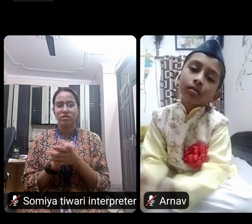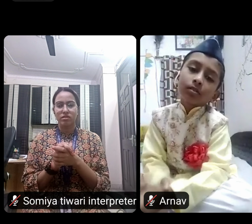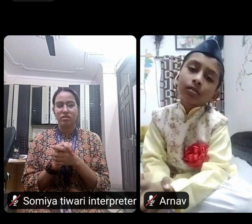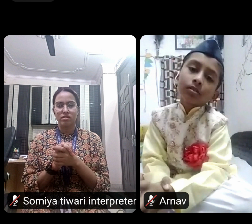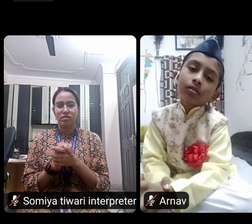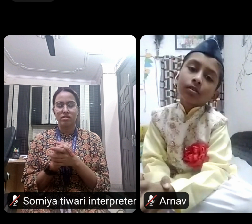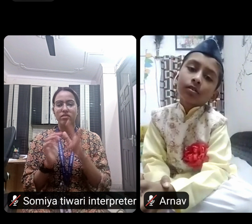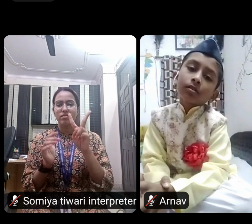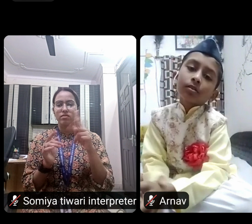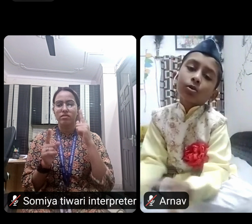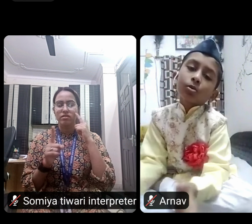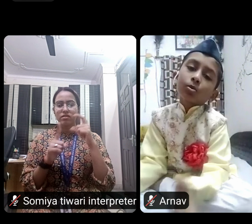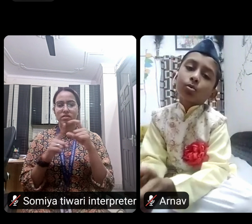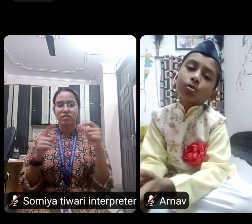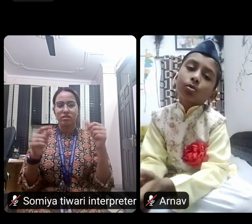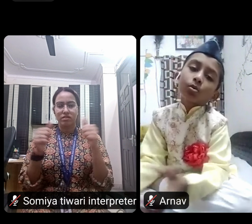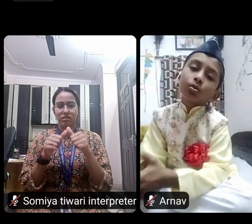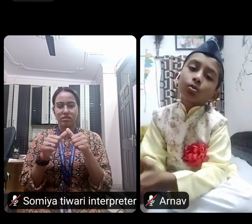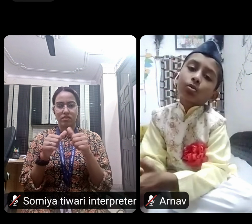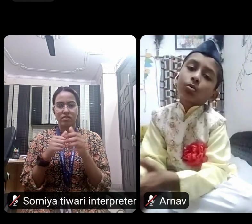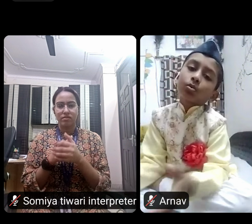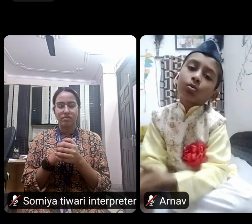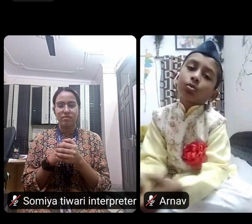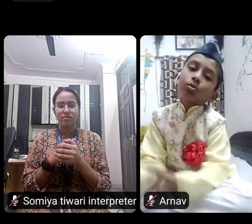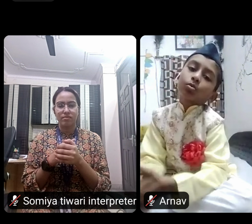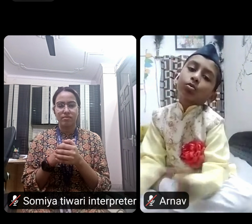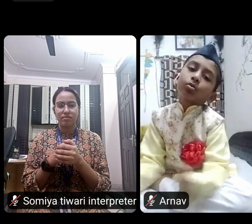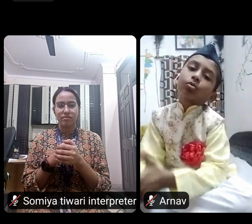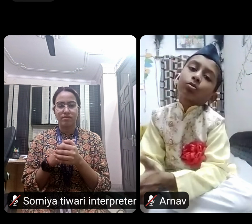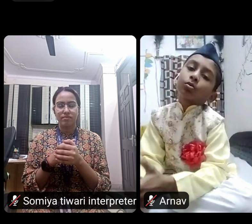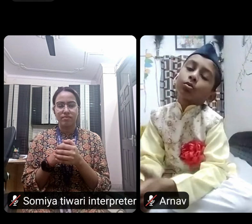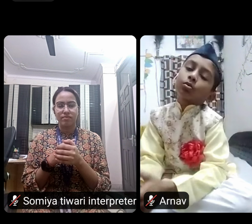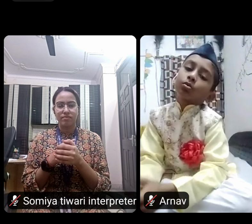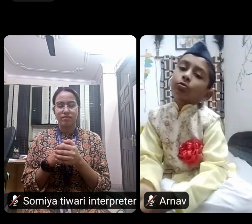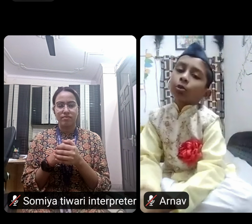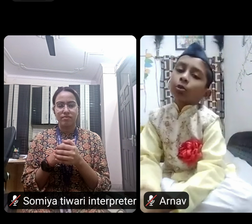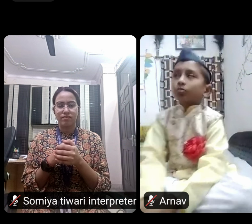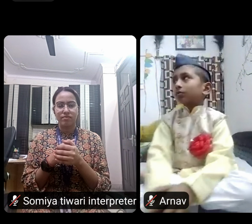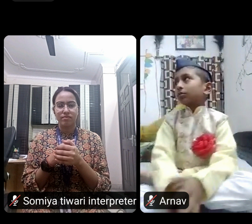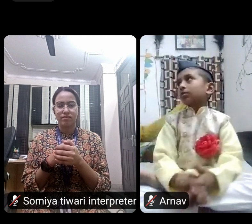वेदा, वो एडॉप्टेड है, डाउन सिंड्रोम है वो, ओके वेदा